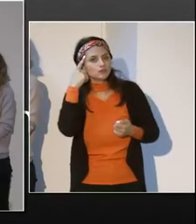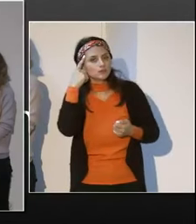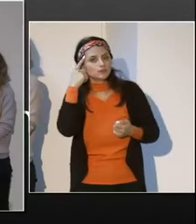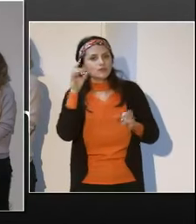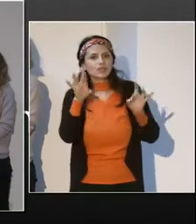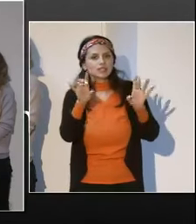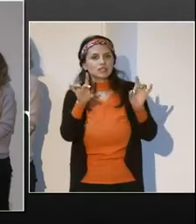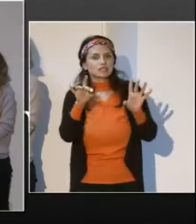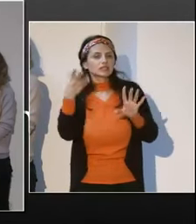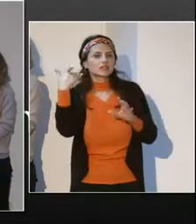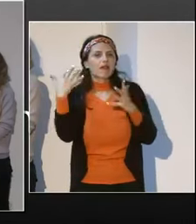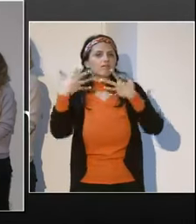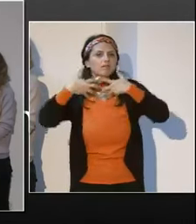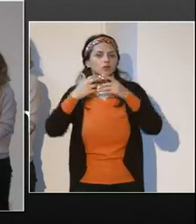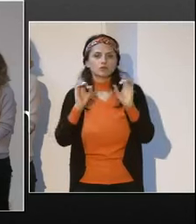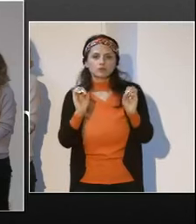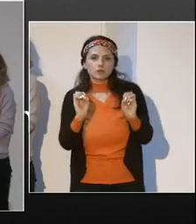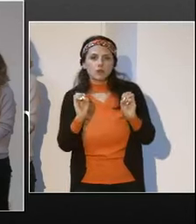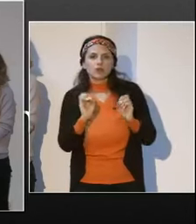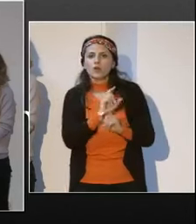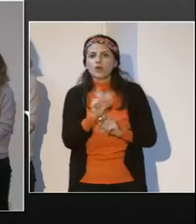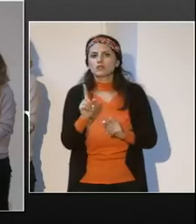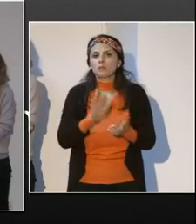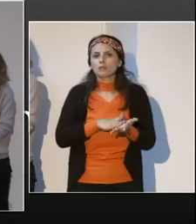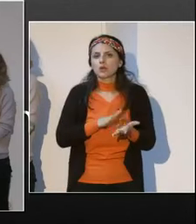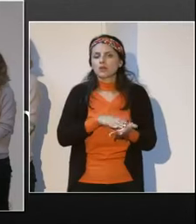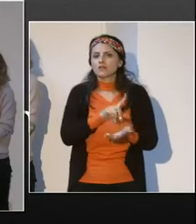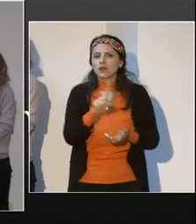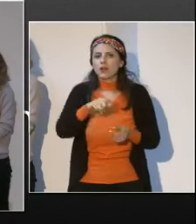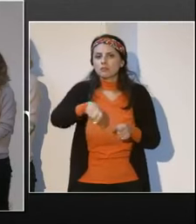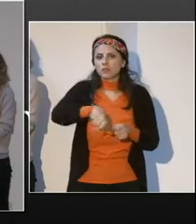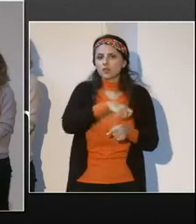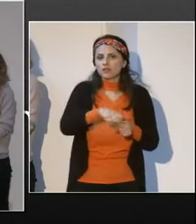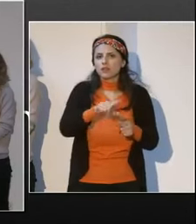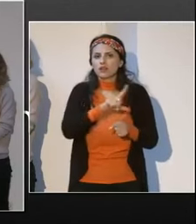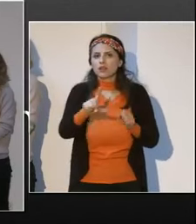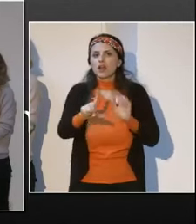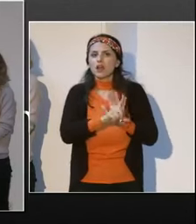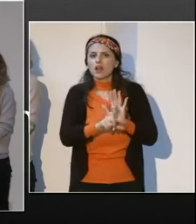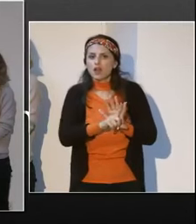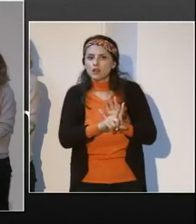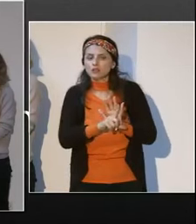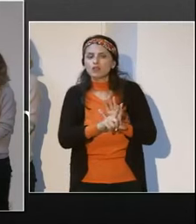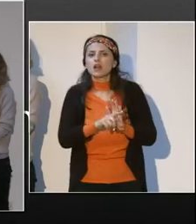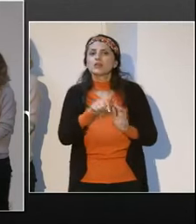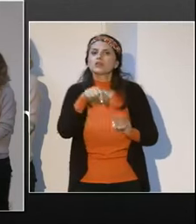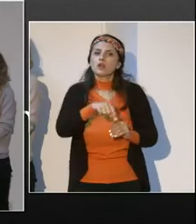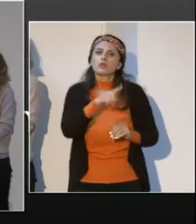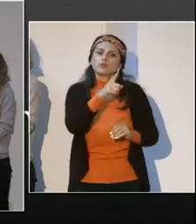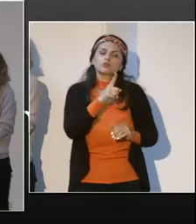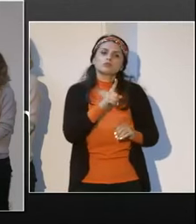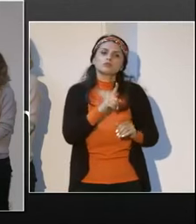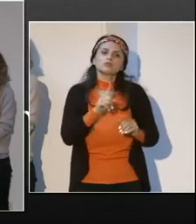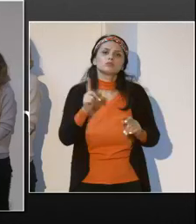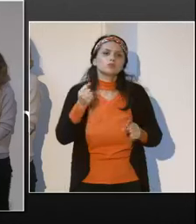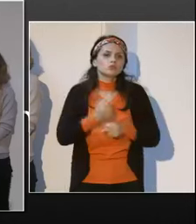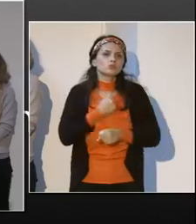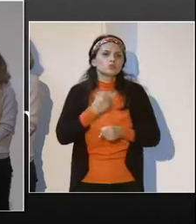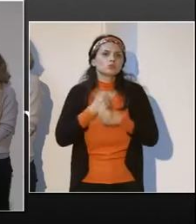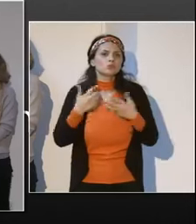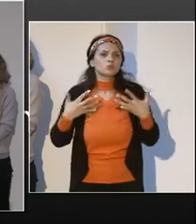funcționau de o Buna bucata De vreme din cauza unor modificari legislative iar la capatul unui amplu efort